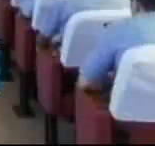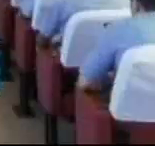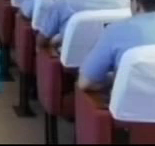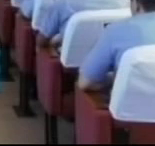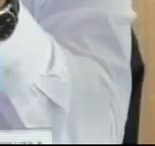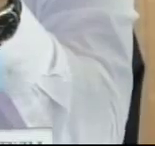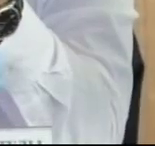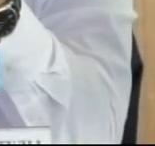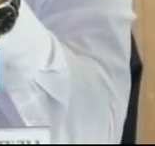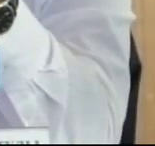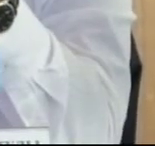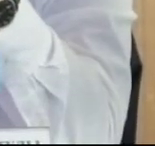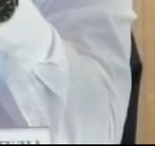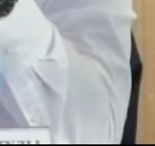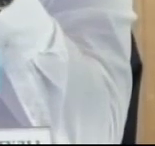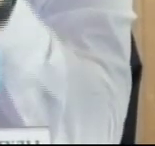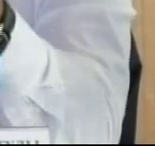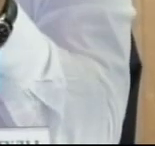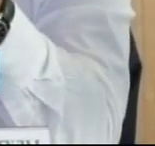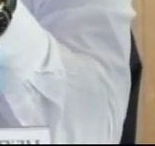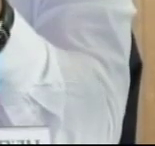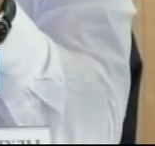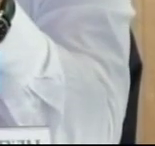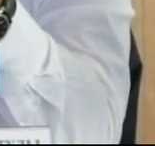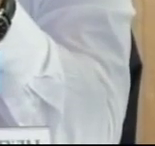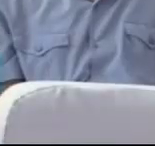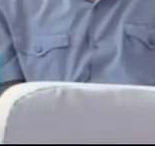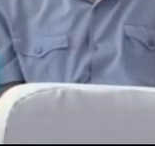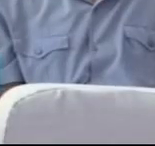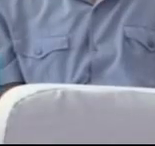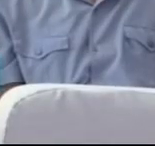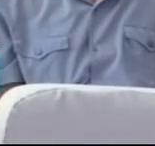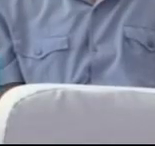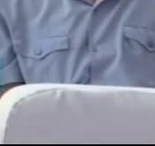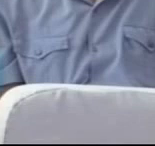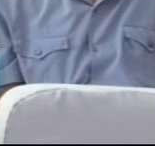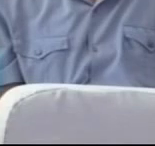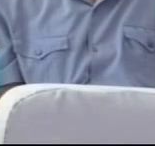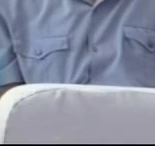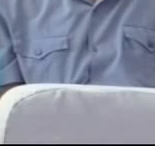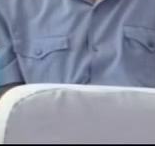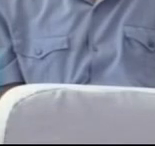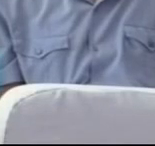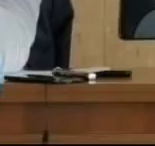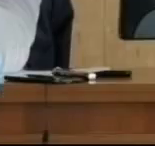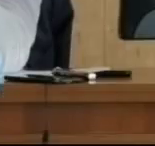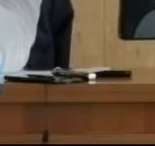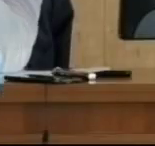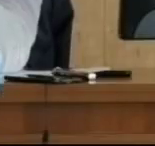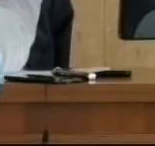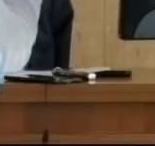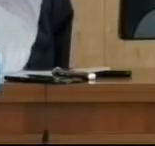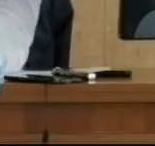наказывать нарушителей чтобы приучить к порядку аким гордый ермак салимов обозначил перед участковыми инспекторами полиции их роль в недопущении